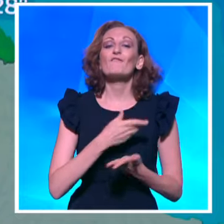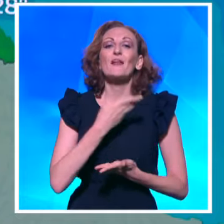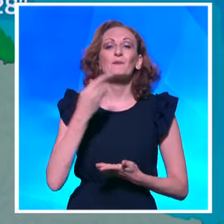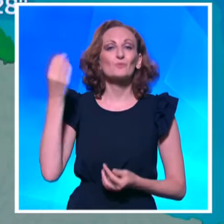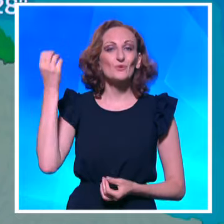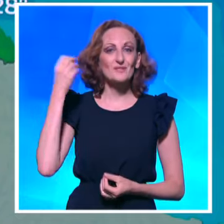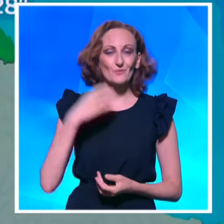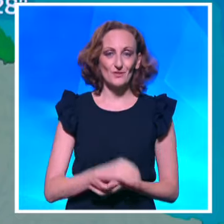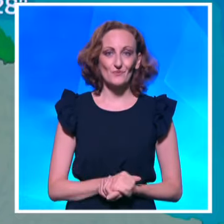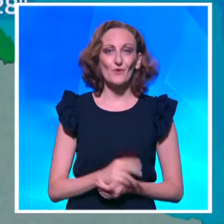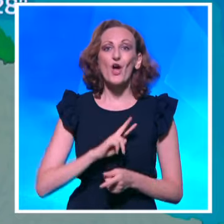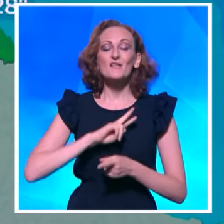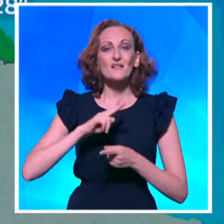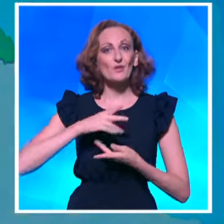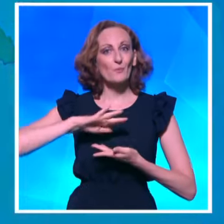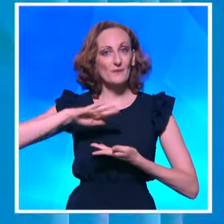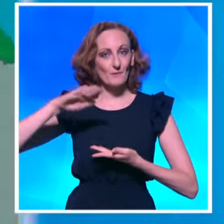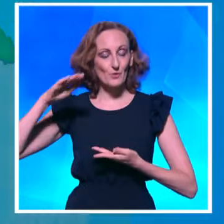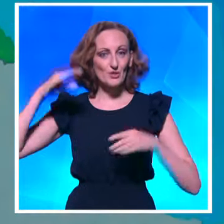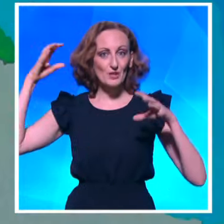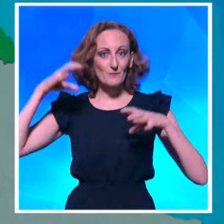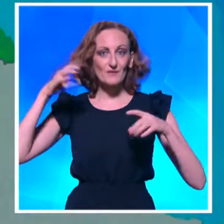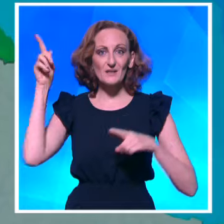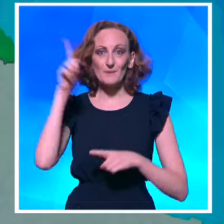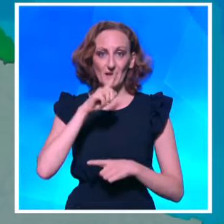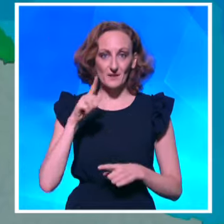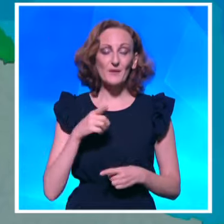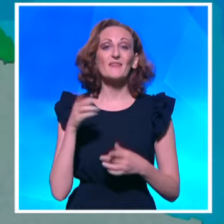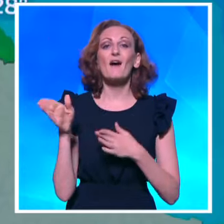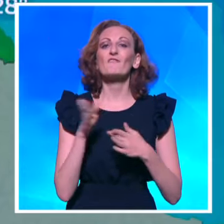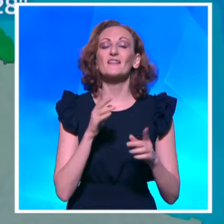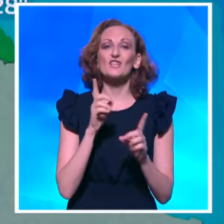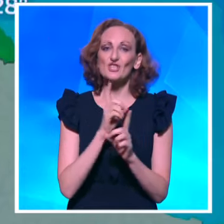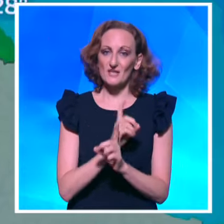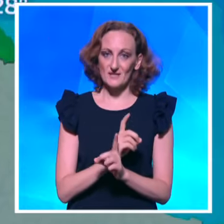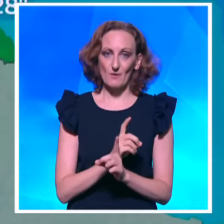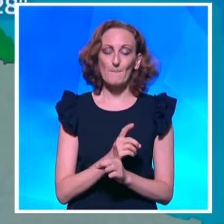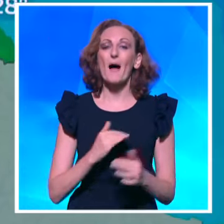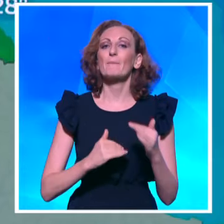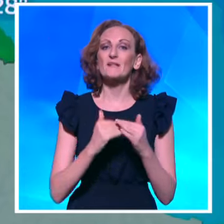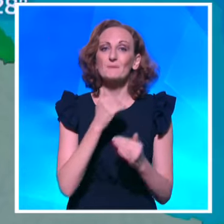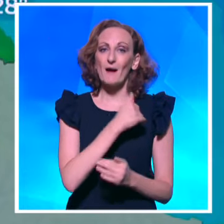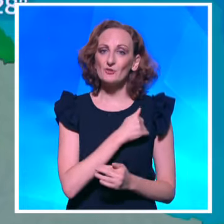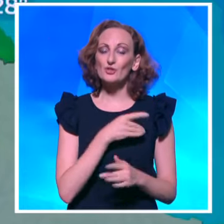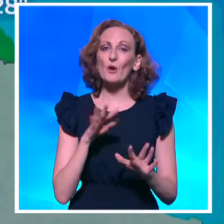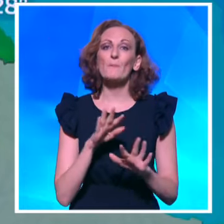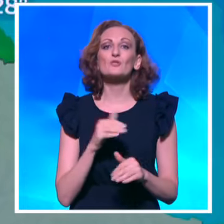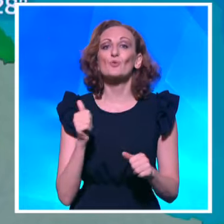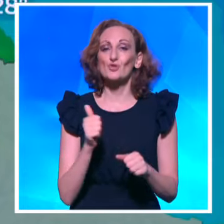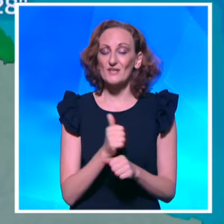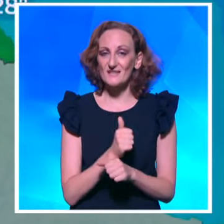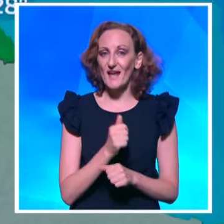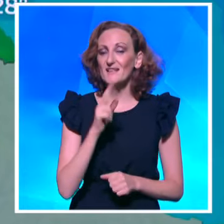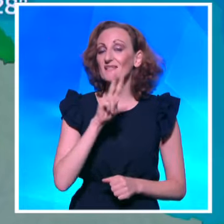предимно слънчево. След обед над планините ще превали и прегърми. Там вятърът е слаб до умерен, а максималните температури между 16